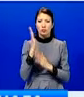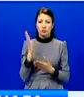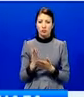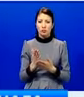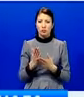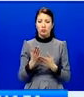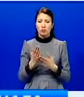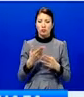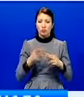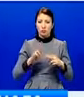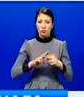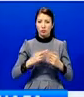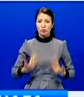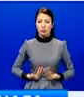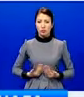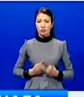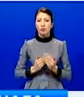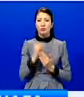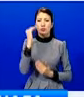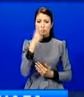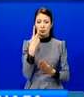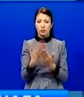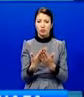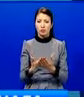экспорттық әлеуетінің жоғары екендігін көрсетуде.